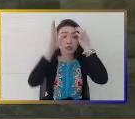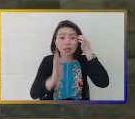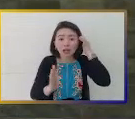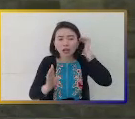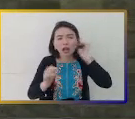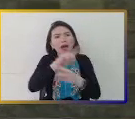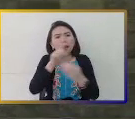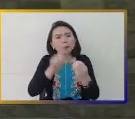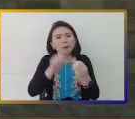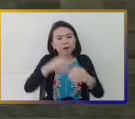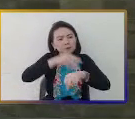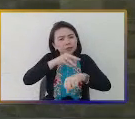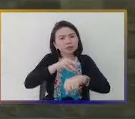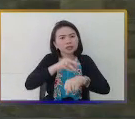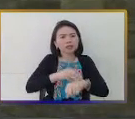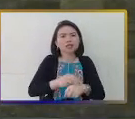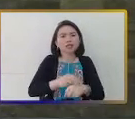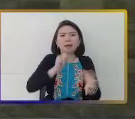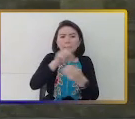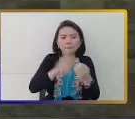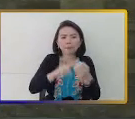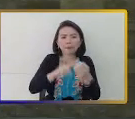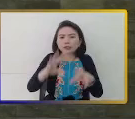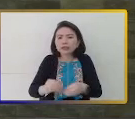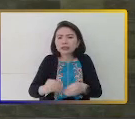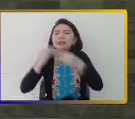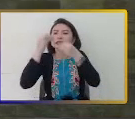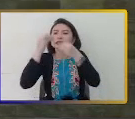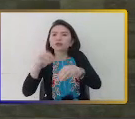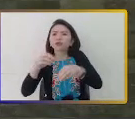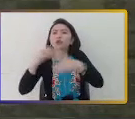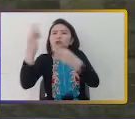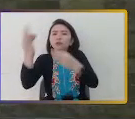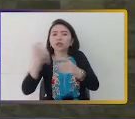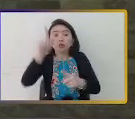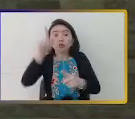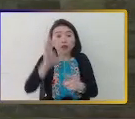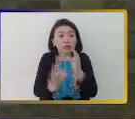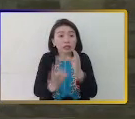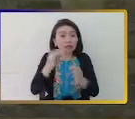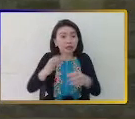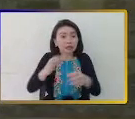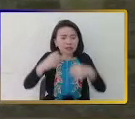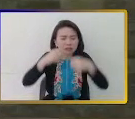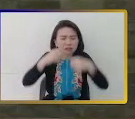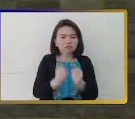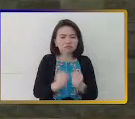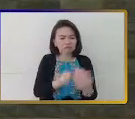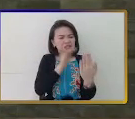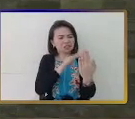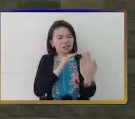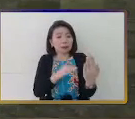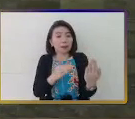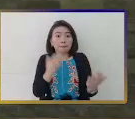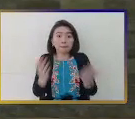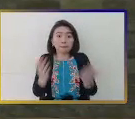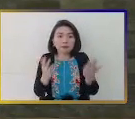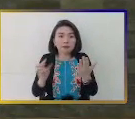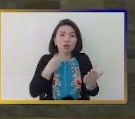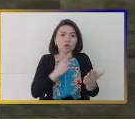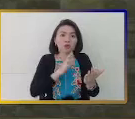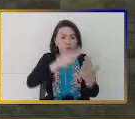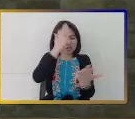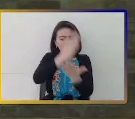ng Diyos, pagbibigay sa gawain ng Diyos, pag malungkot po sila, siya sa atin natin, baka tayo nakakahadlang sa